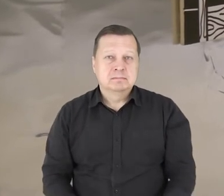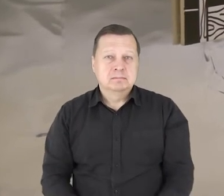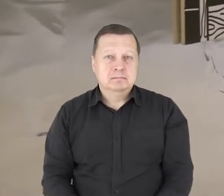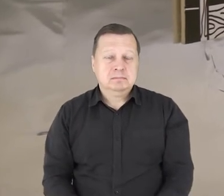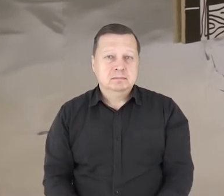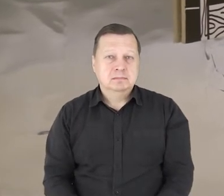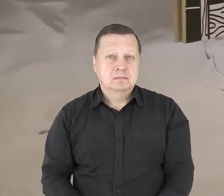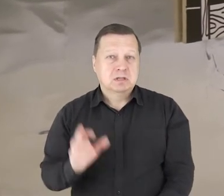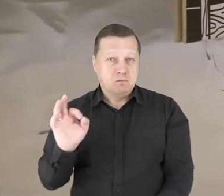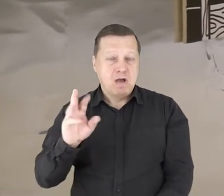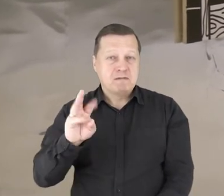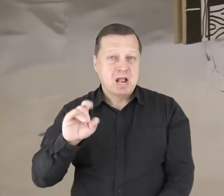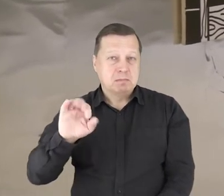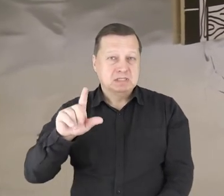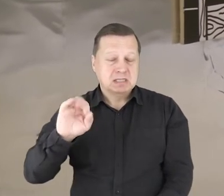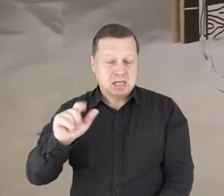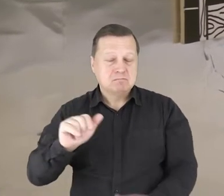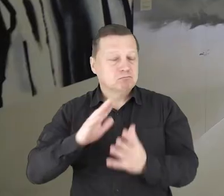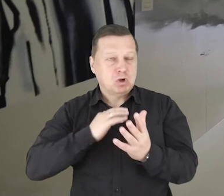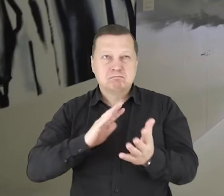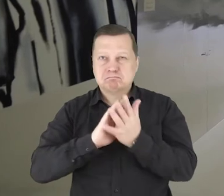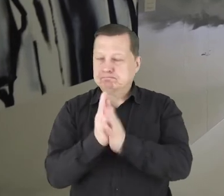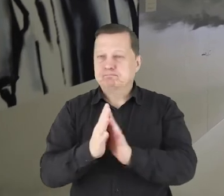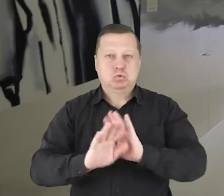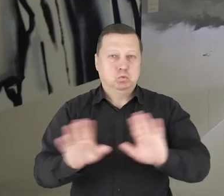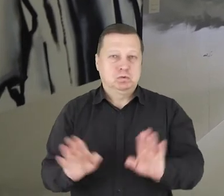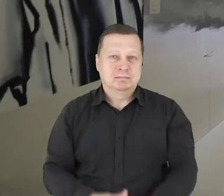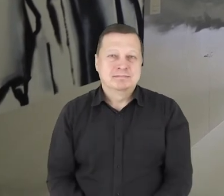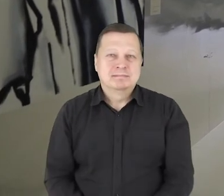malarstwa i twórczości Wilhelma Sasnala.